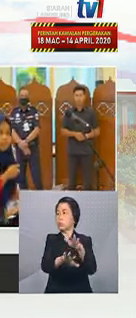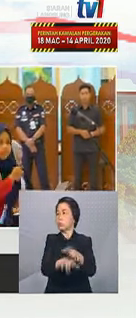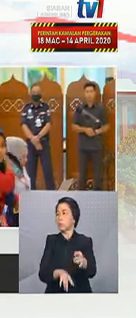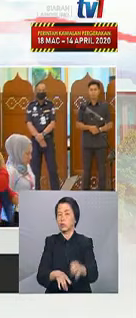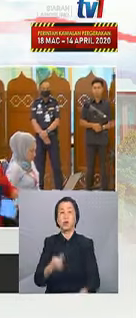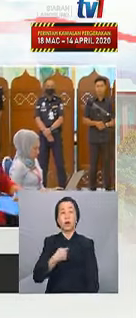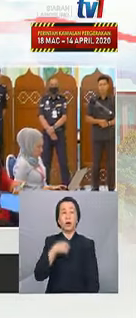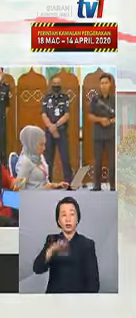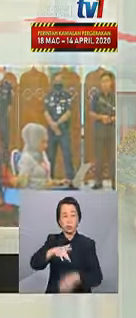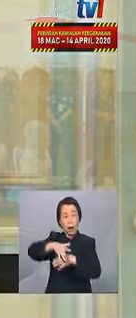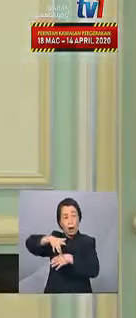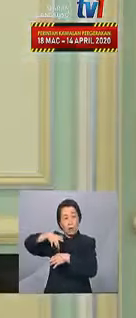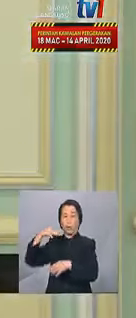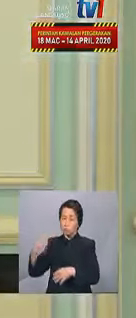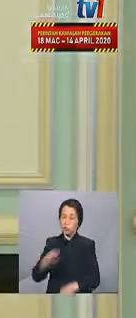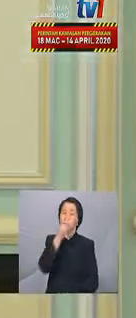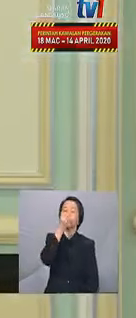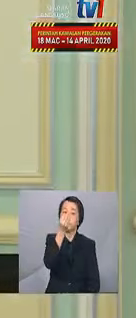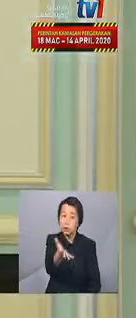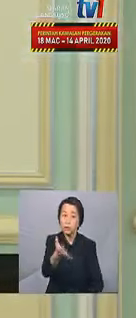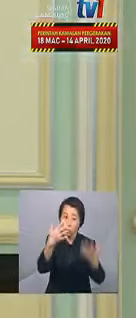sebutkan daripada awal lagi bahawa